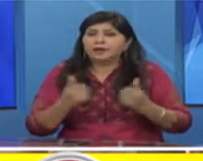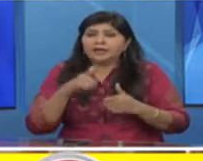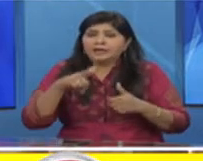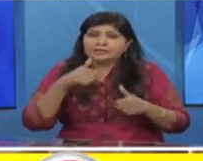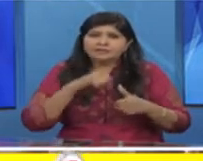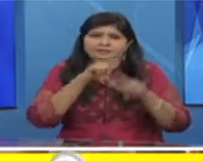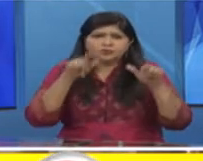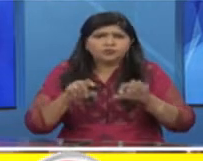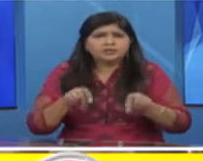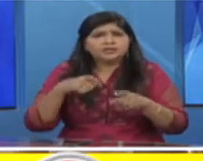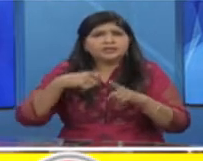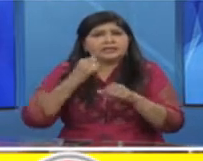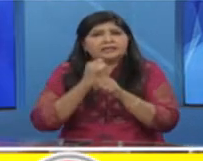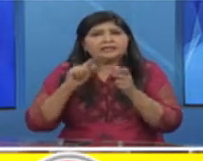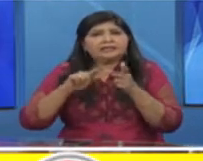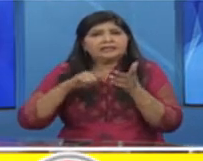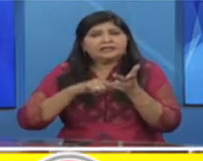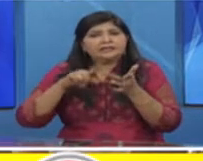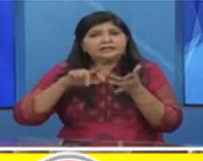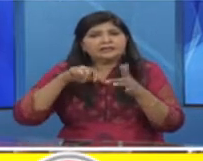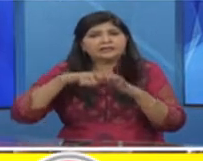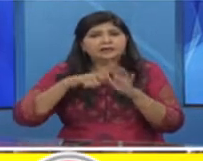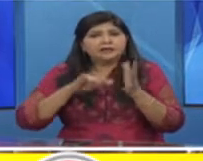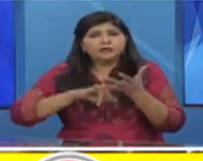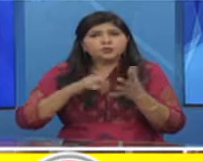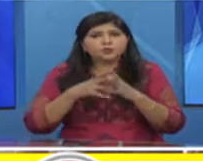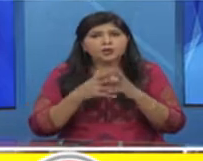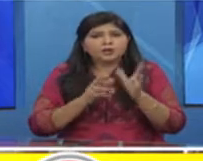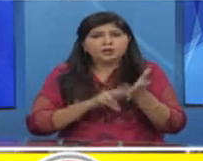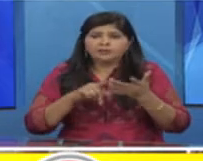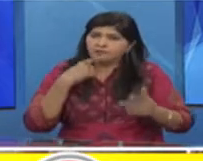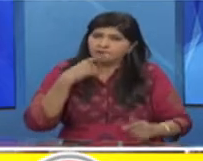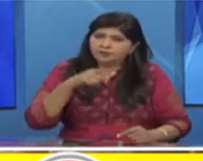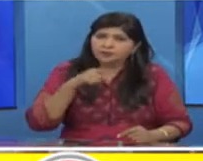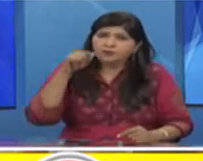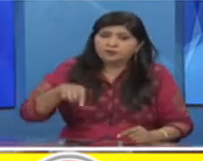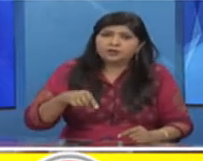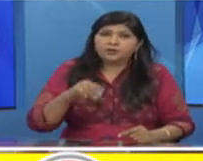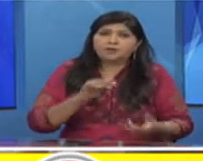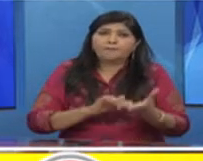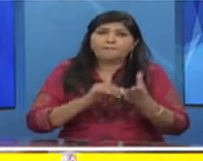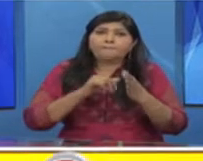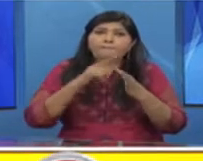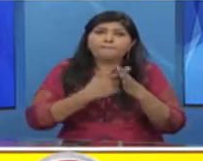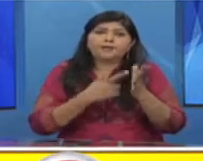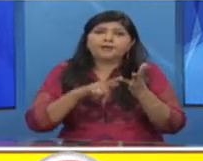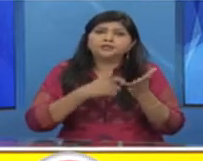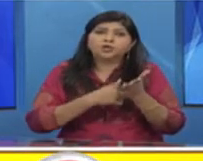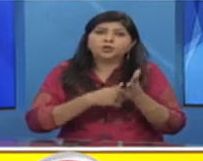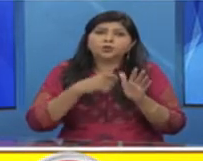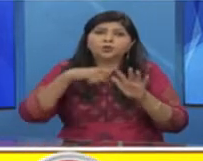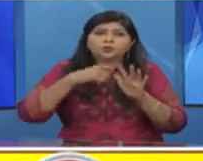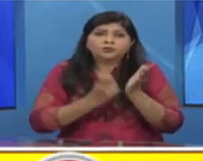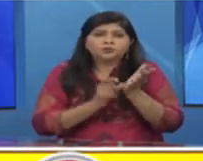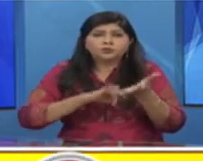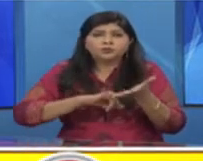वाली गीतिका स्वामी का कहना है कि उनके लिए मेजर खुशबू कंवर भारत की